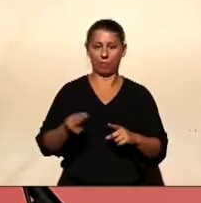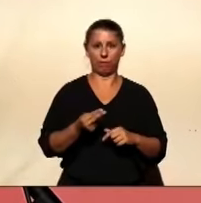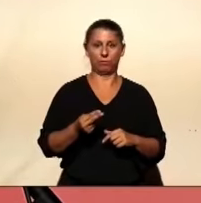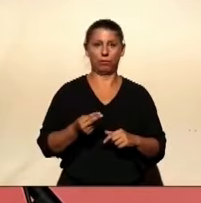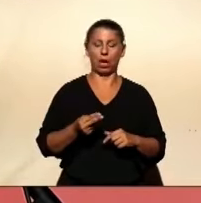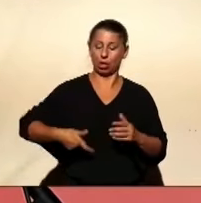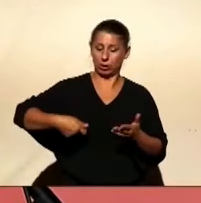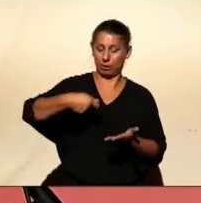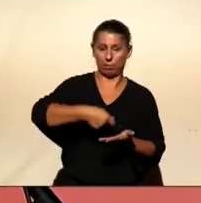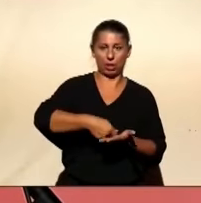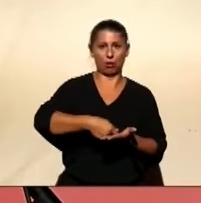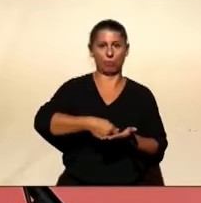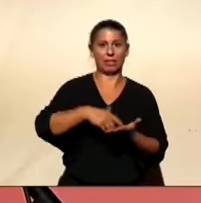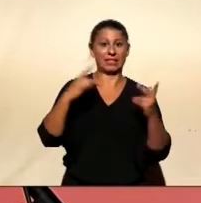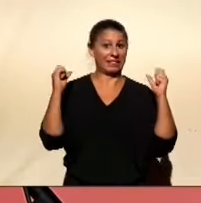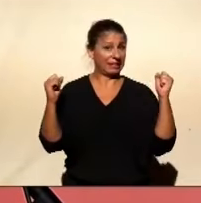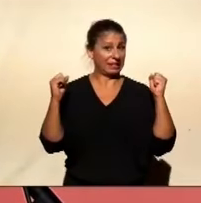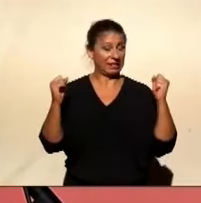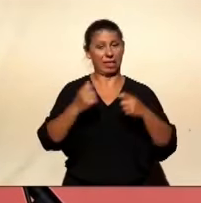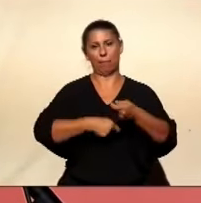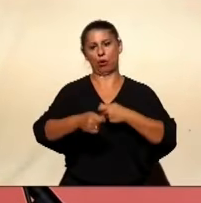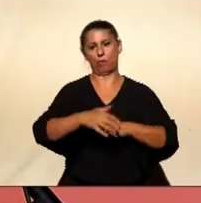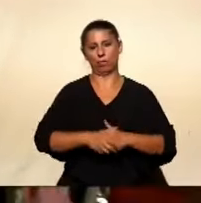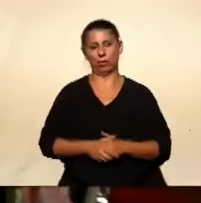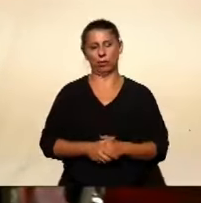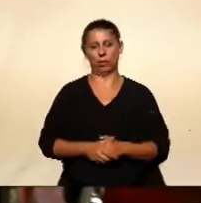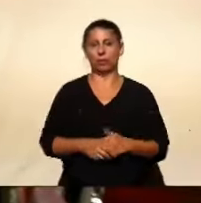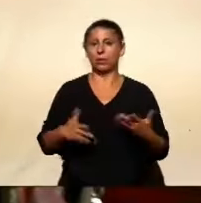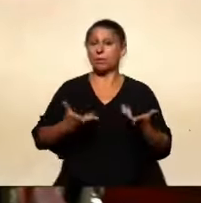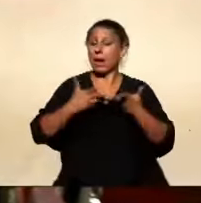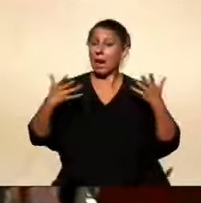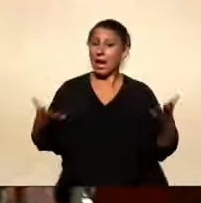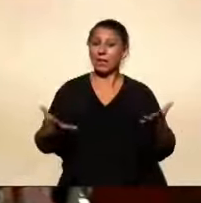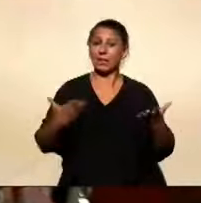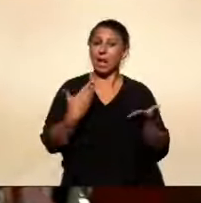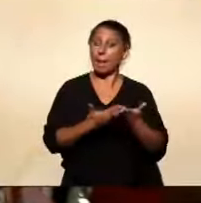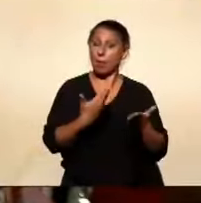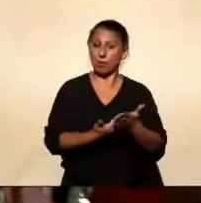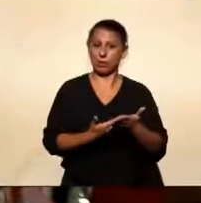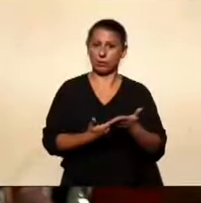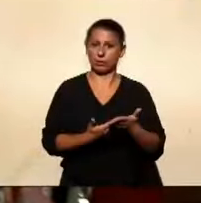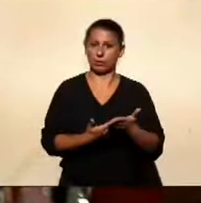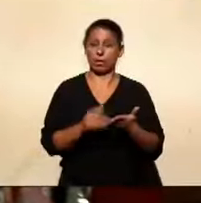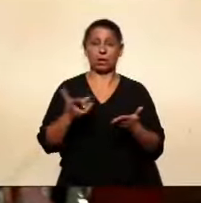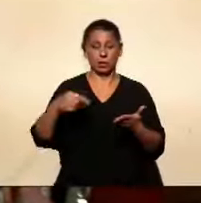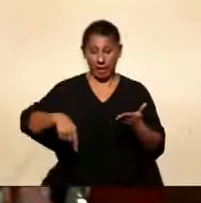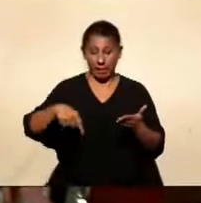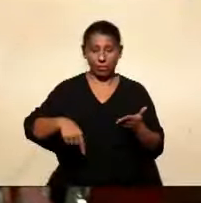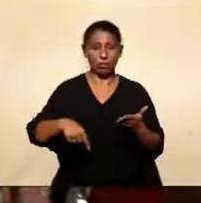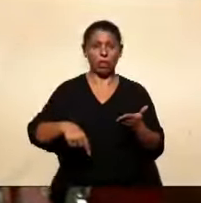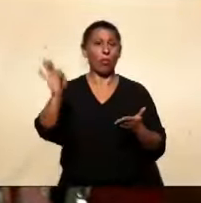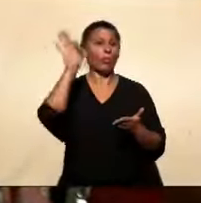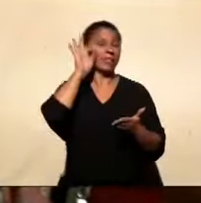σε πληρωμές για την υγεία εμπόρευμα? Ποια μεγαλύτερη απόδειξη από το ότι εδώ